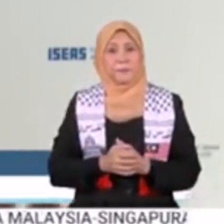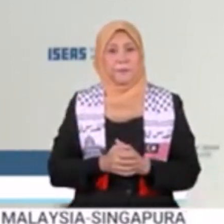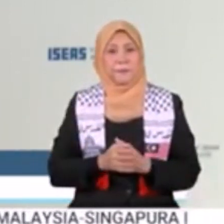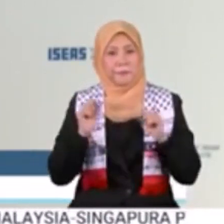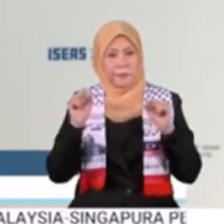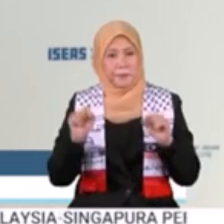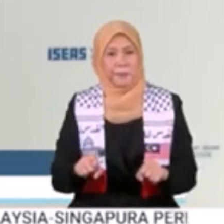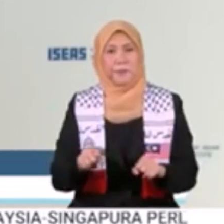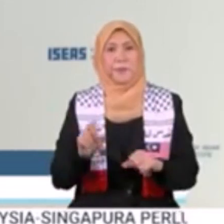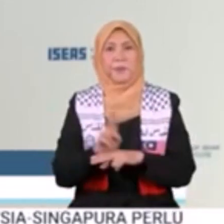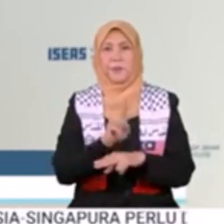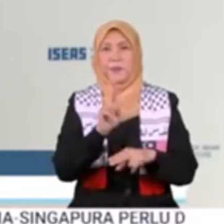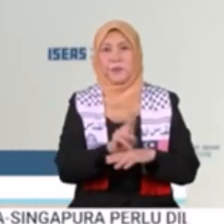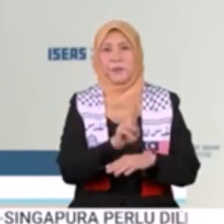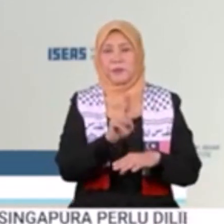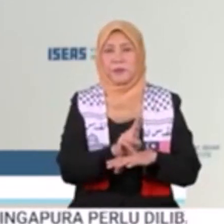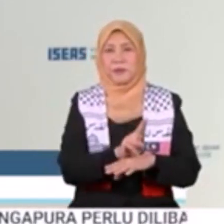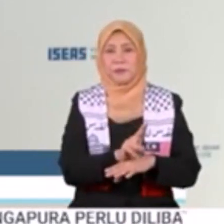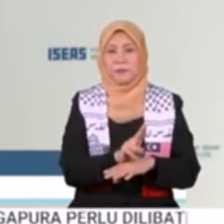penggunaannya